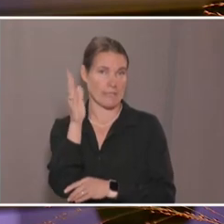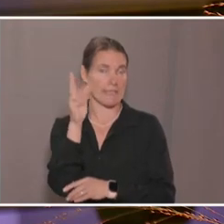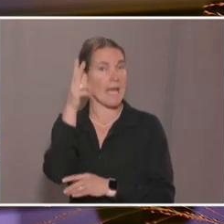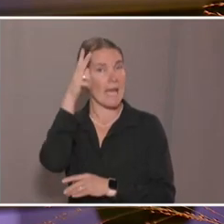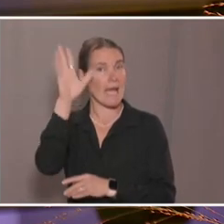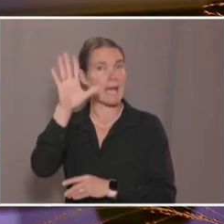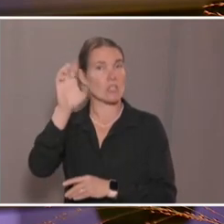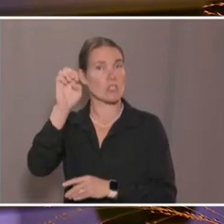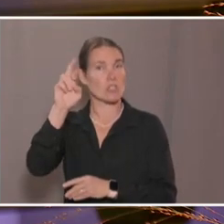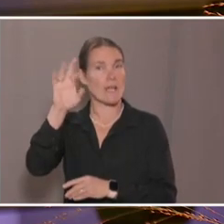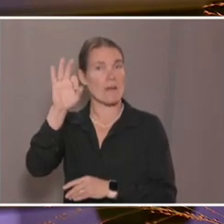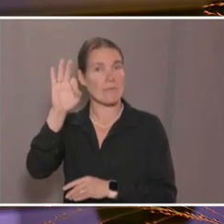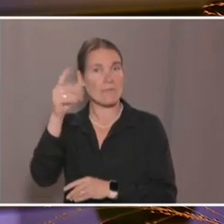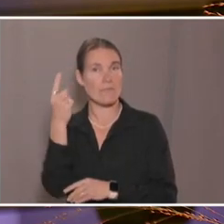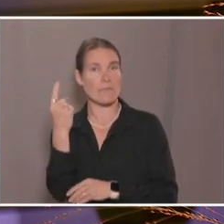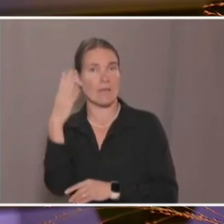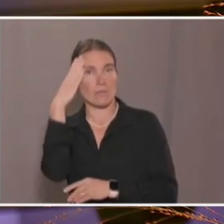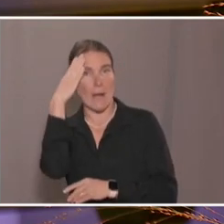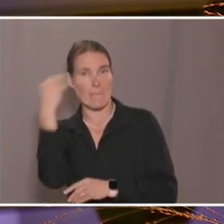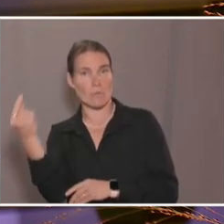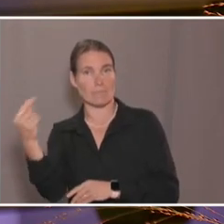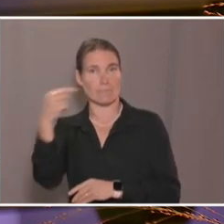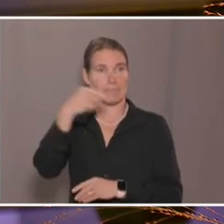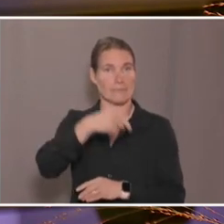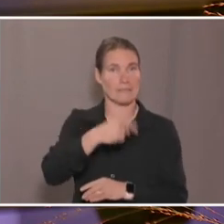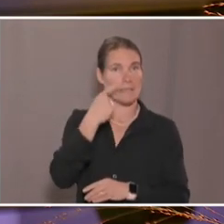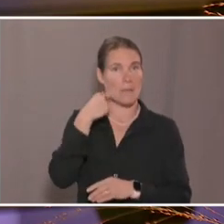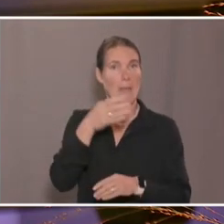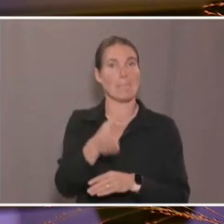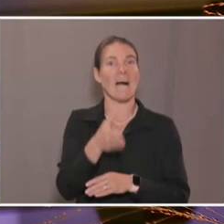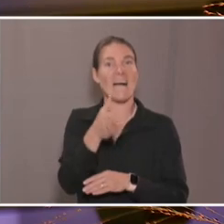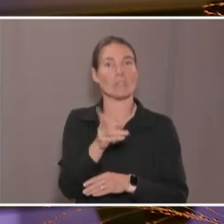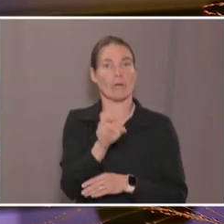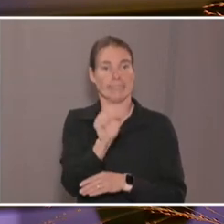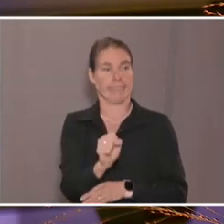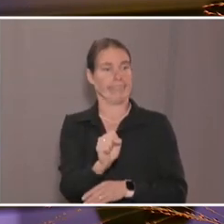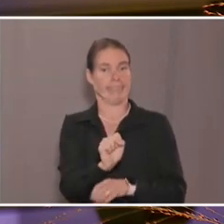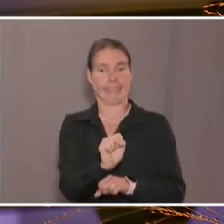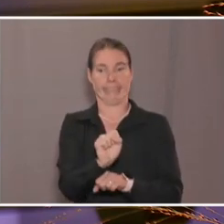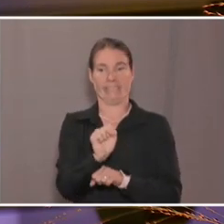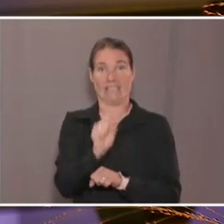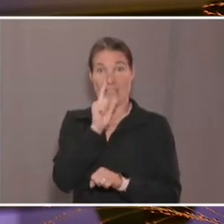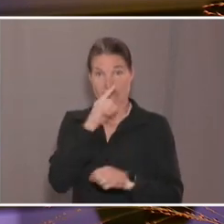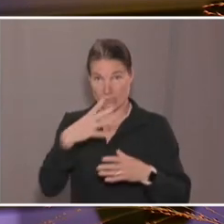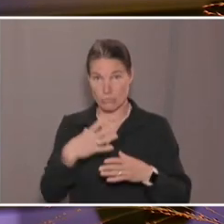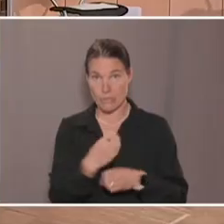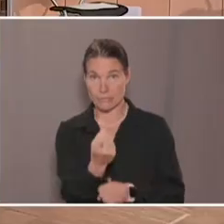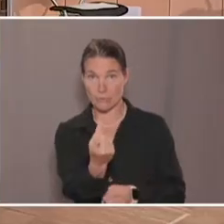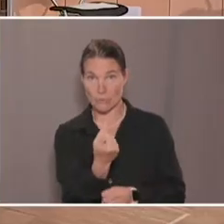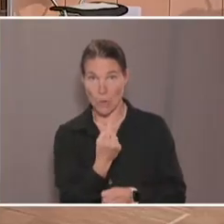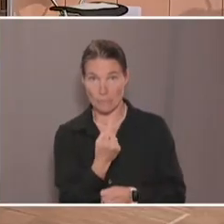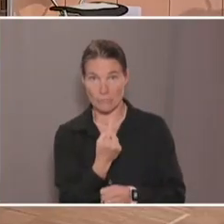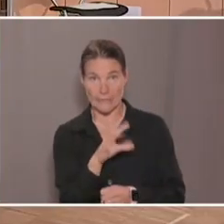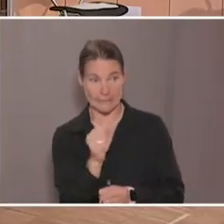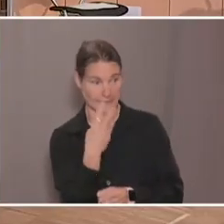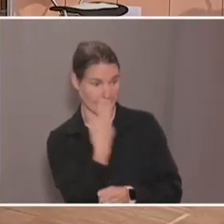Scherf, hat eigens den Weg aus Hamburg angetreten, hängt aber in der Bahn noch fest. Wenn er zeitig kommt, werden Sie ihn noch in